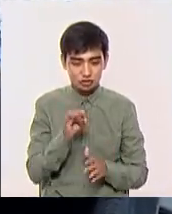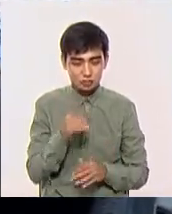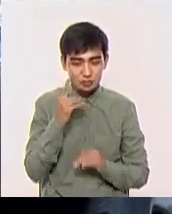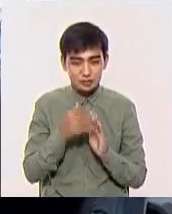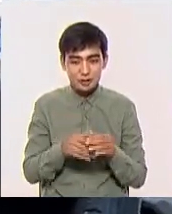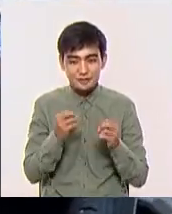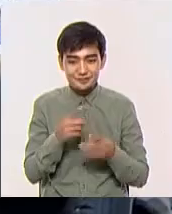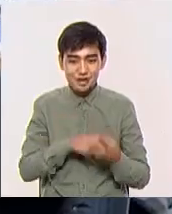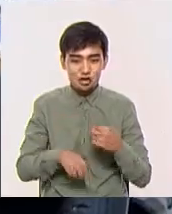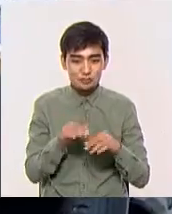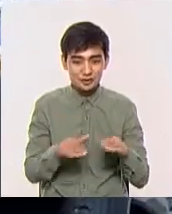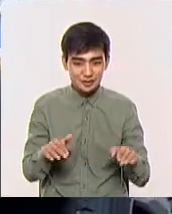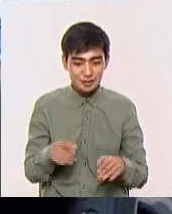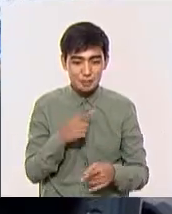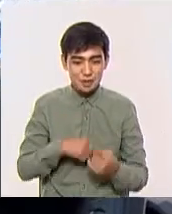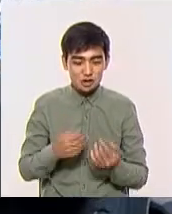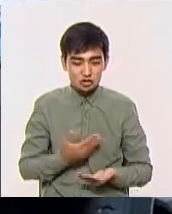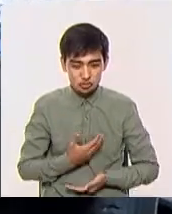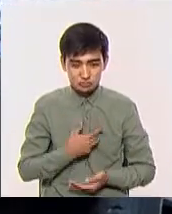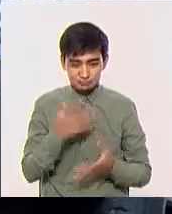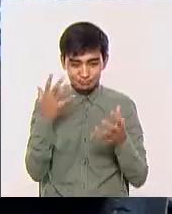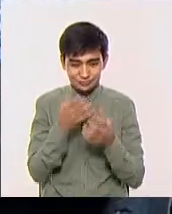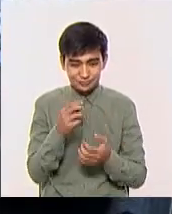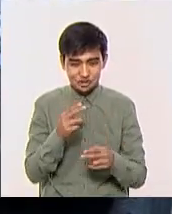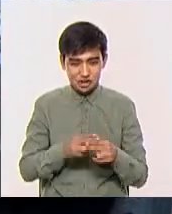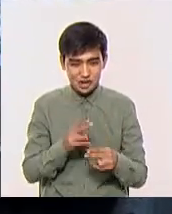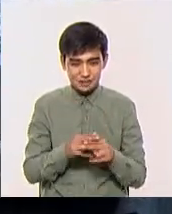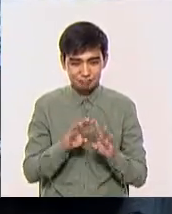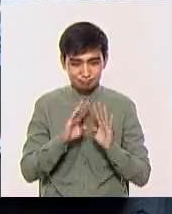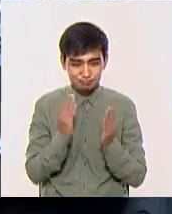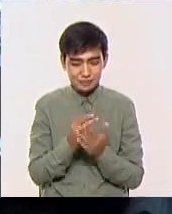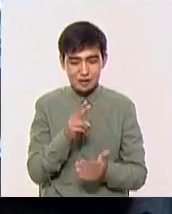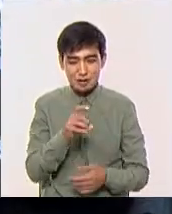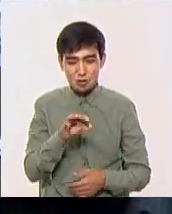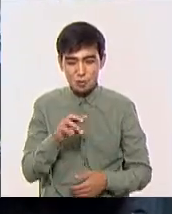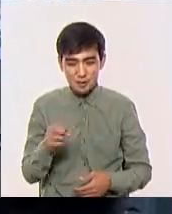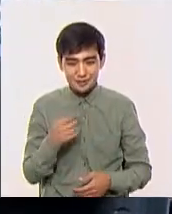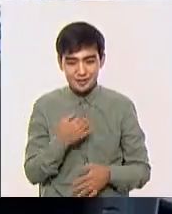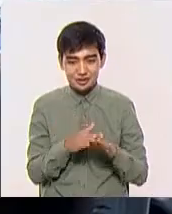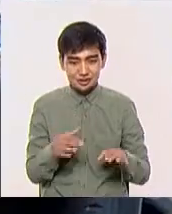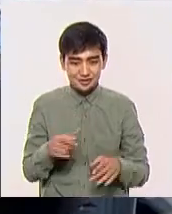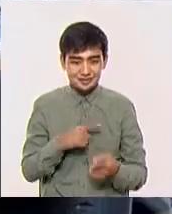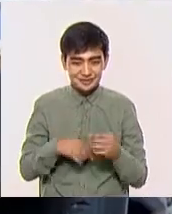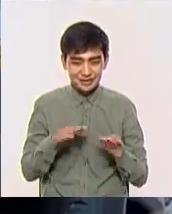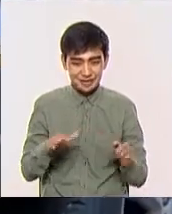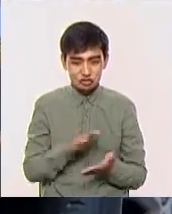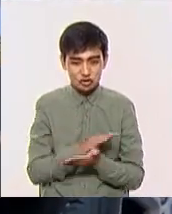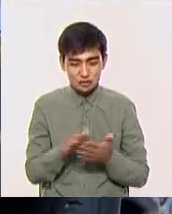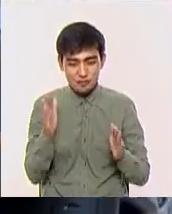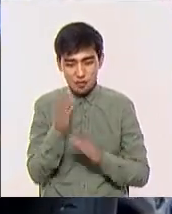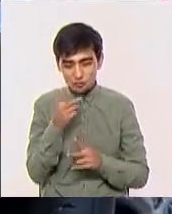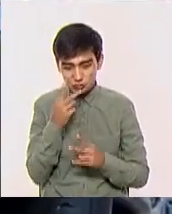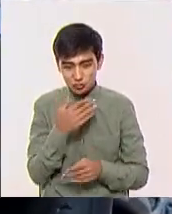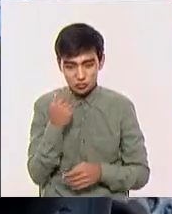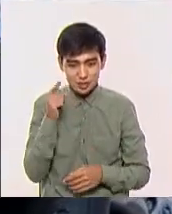Понимаете, нашим детям, мы живем и так в этих железобетонных коробках, наши дети не видят вот чистого воздуха.